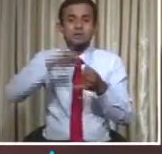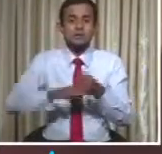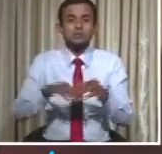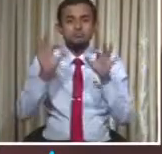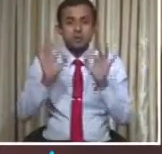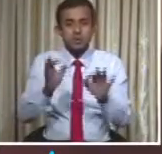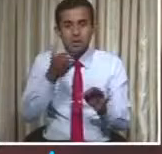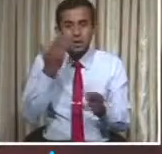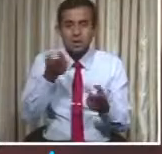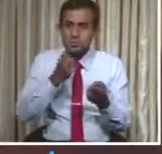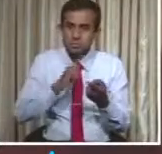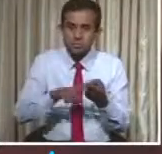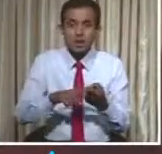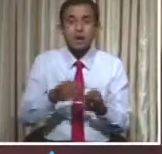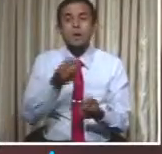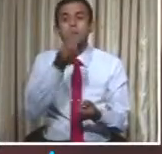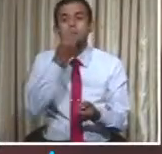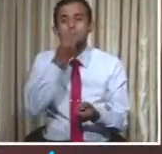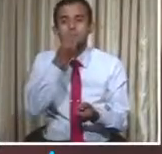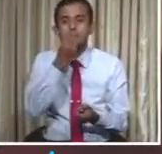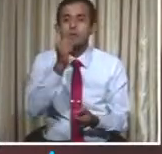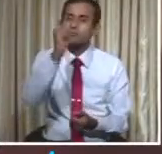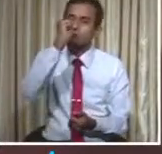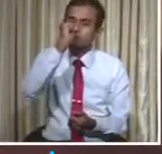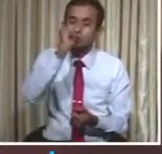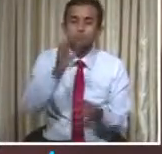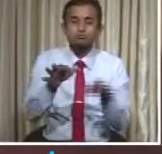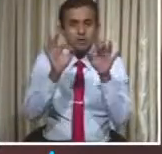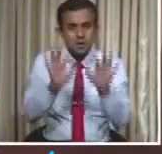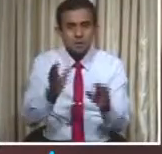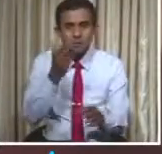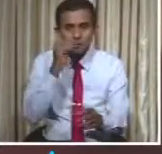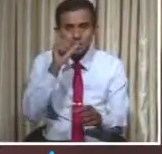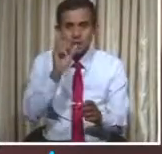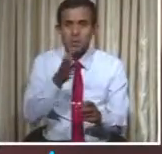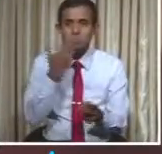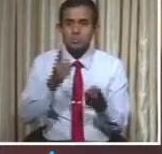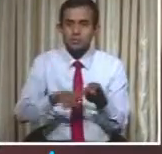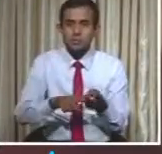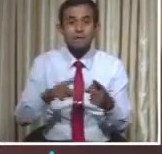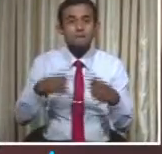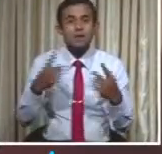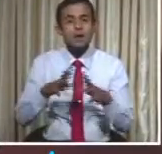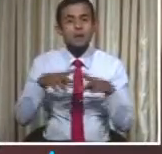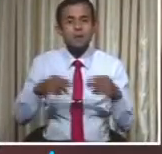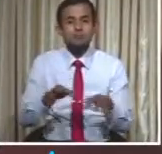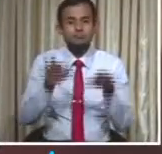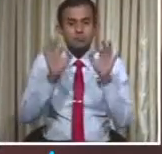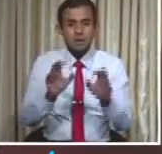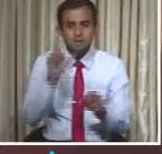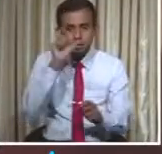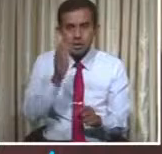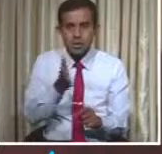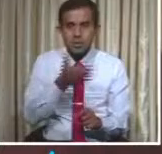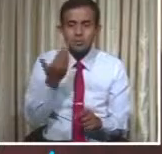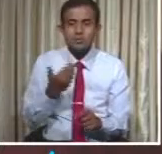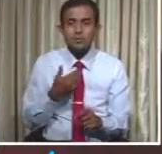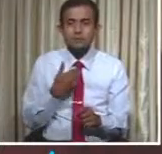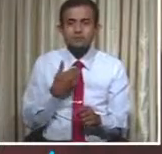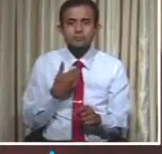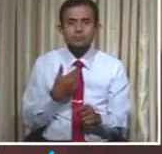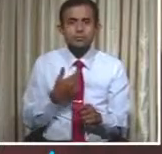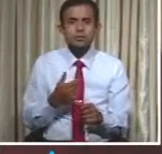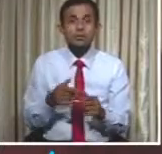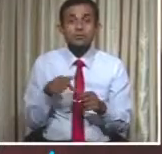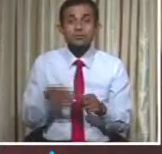ගැන බලන්න. අපේ ආහාර පාන වර්ග වල ප්‍රමිතිය ගැන බලන්න. අනිකුත් ද්‍රව්‍ය වල ප්‍රමිතිය ගැන බලන්න. ඒ නිසා මම හිතන්නේ ඒකට අමුතු තැනකට